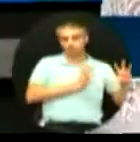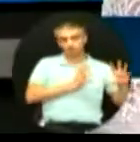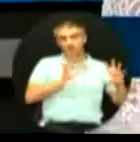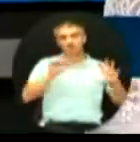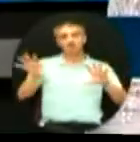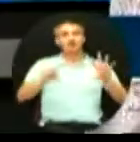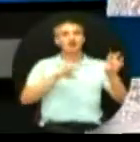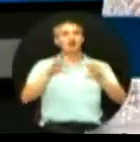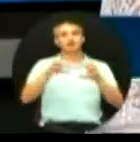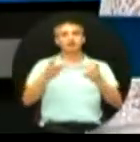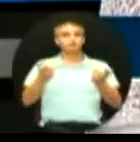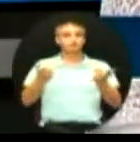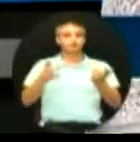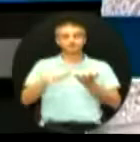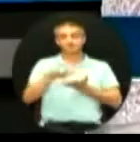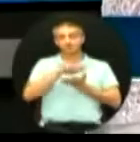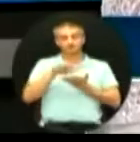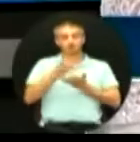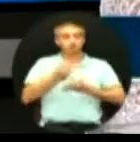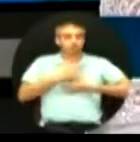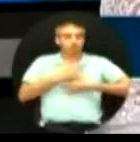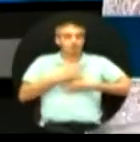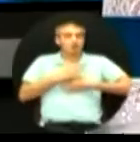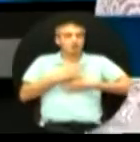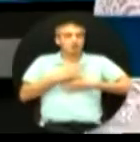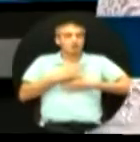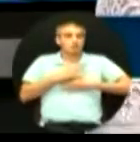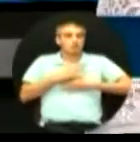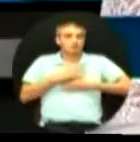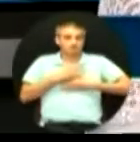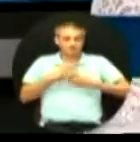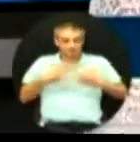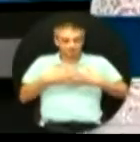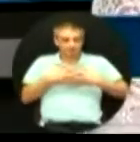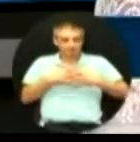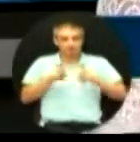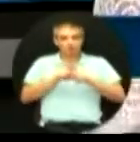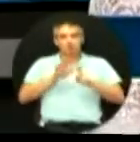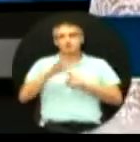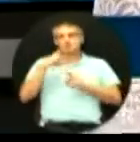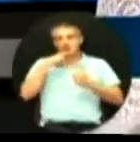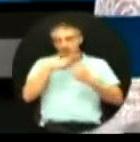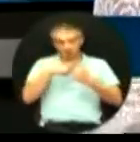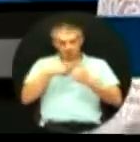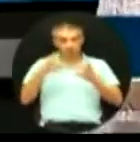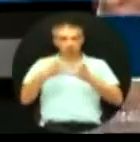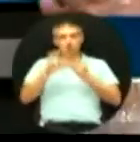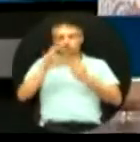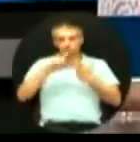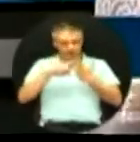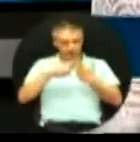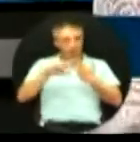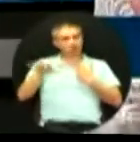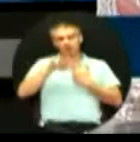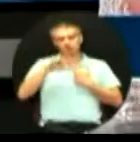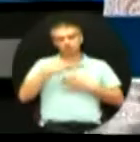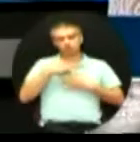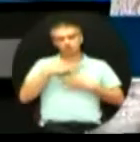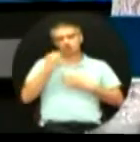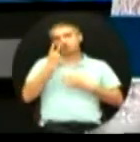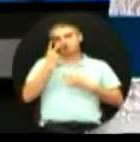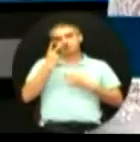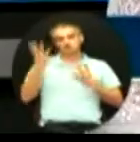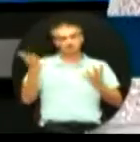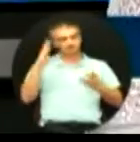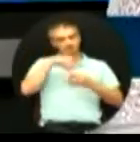את האזורים שהם שלנו, ולחבר כמו מעלה אדומים, גוש עציון, כל האזורים שלנו, וכמובן הם